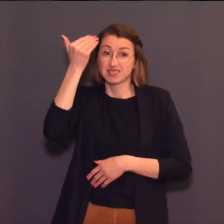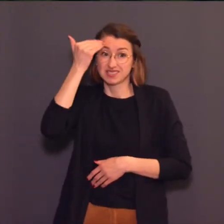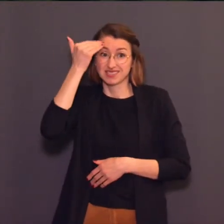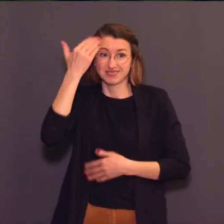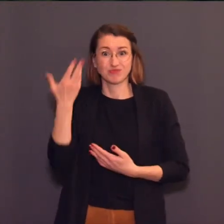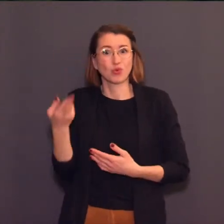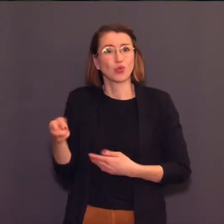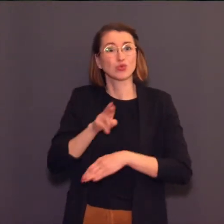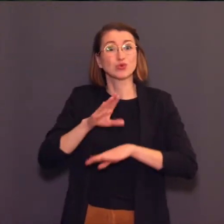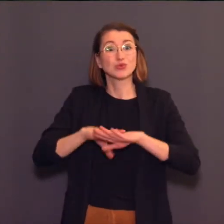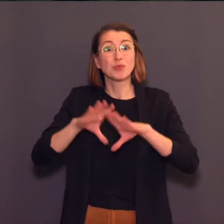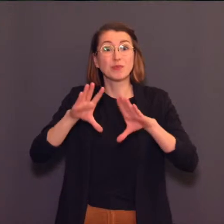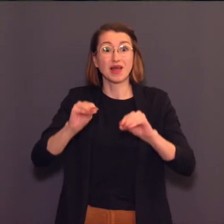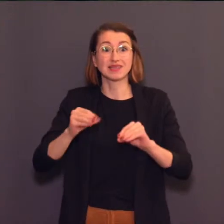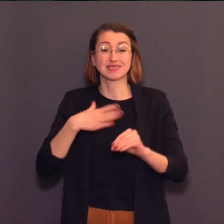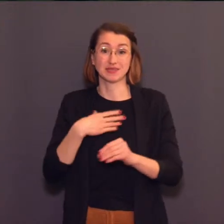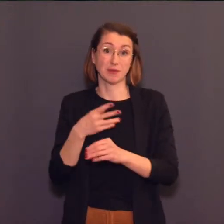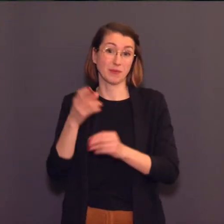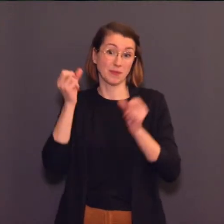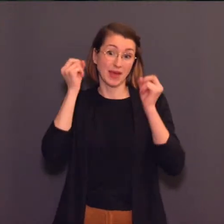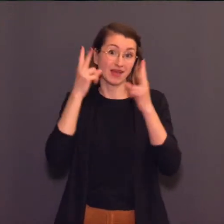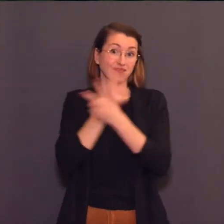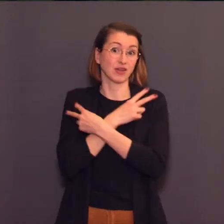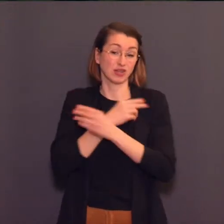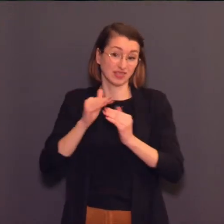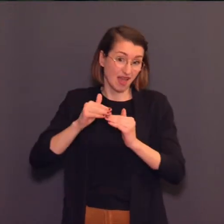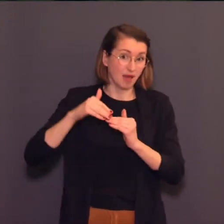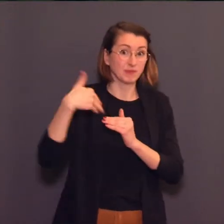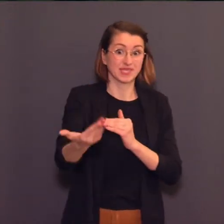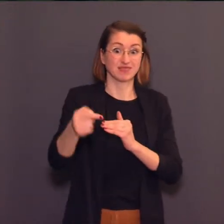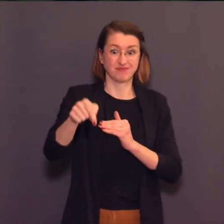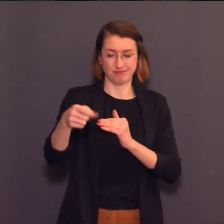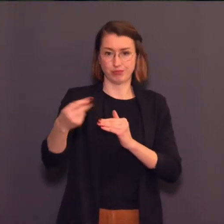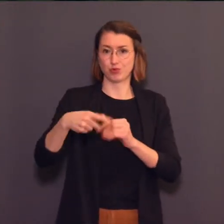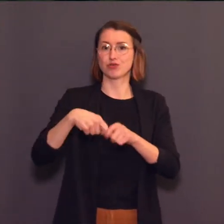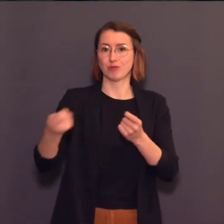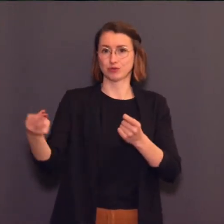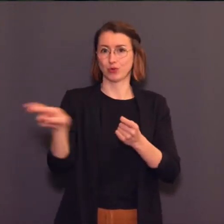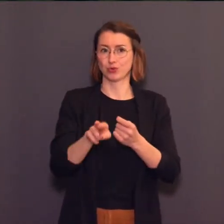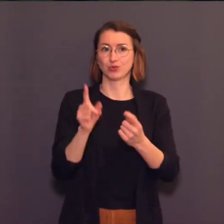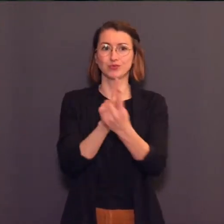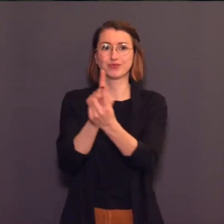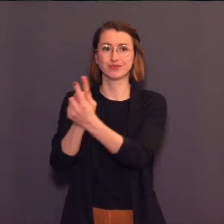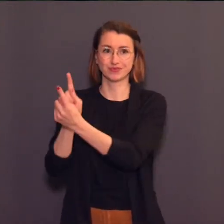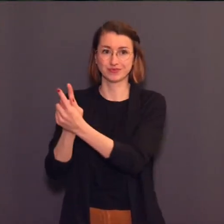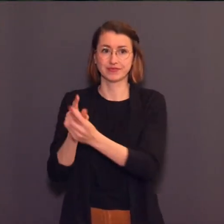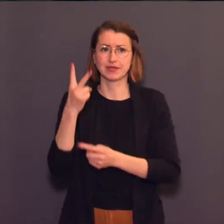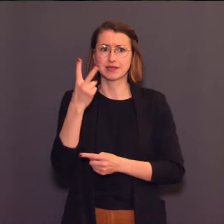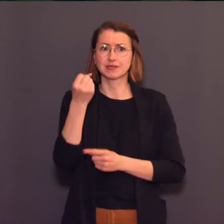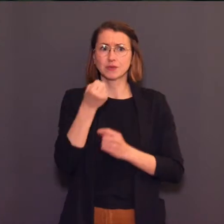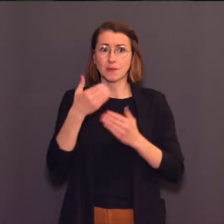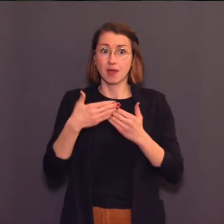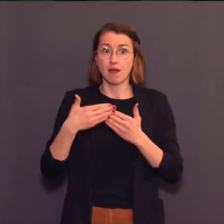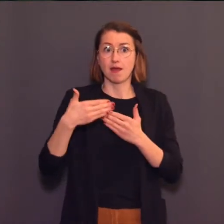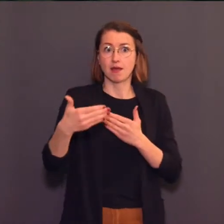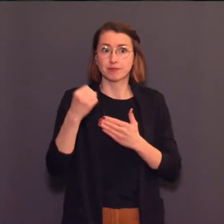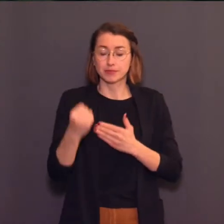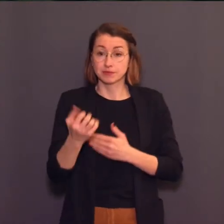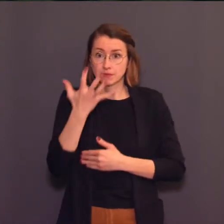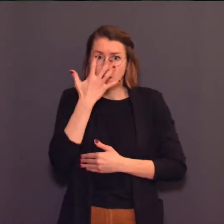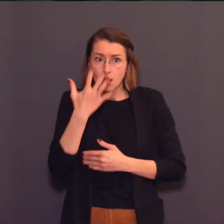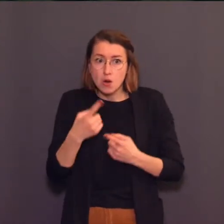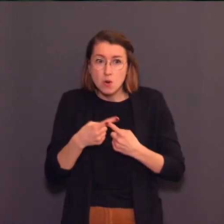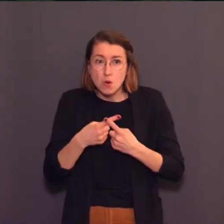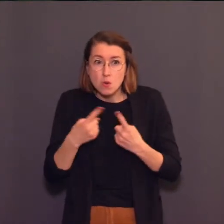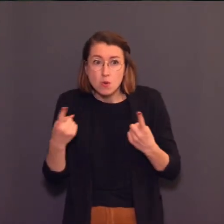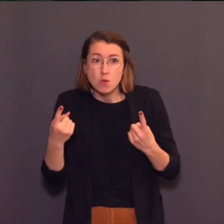4 semaines, c'est à la fois long et court. En tout cas, ce ne sera pas évident. Qu'à cela ne tienne, pendant